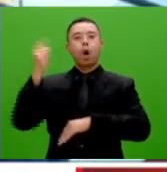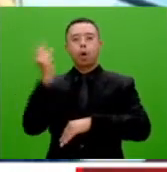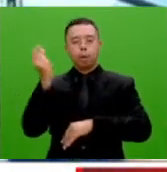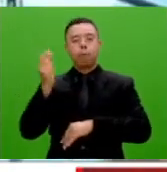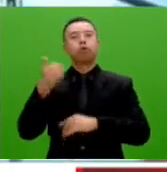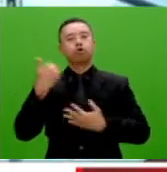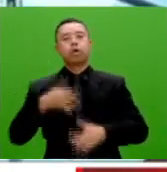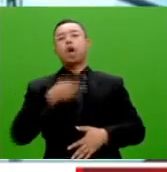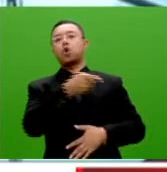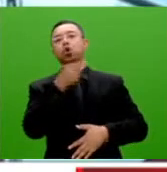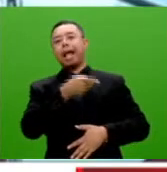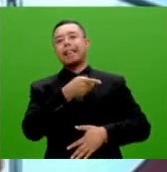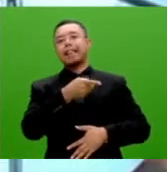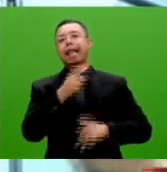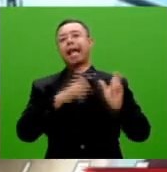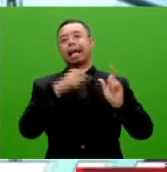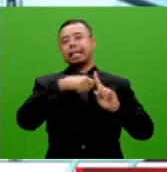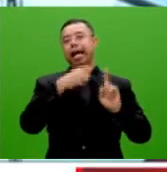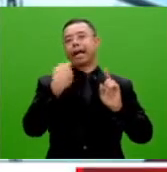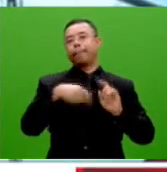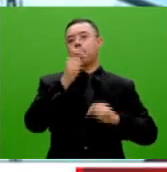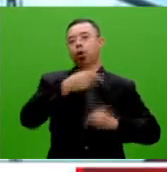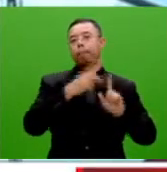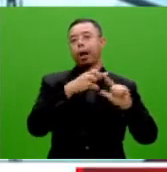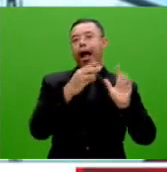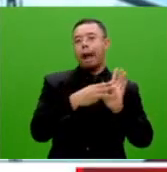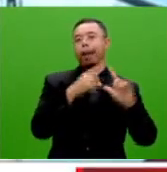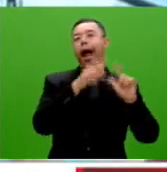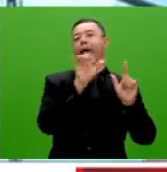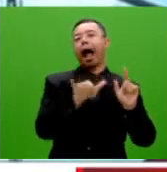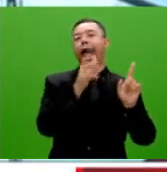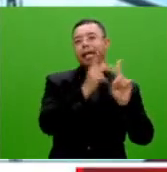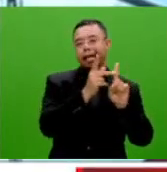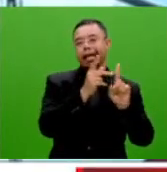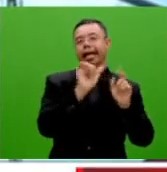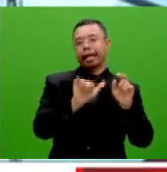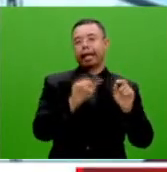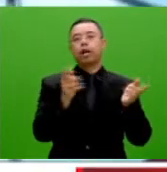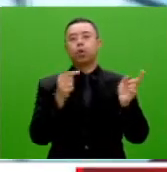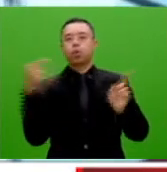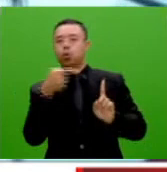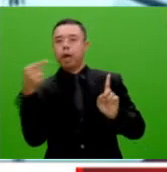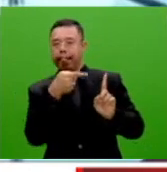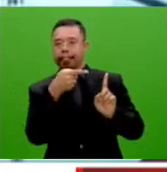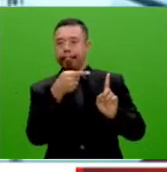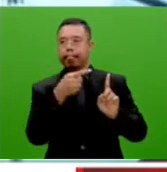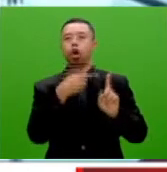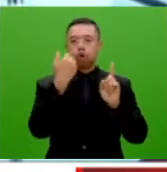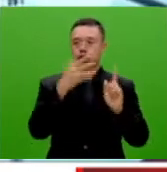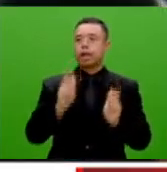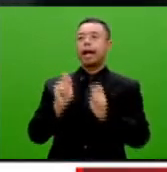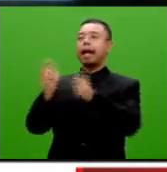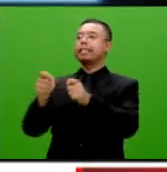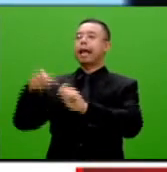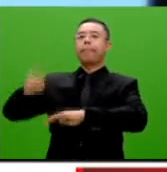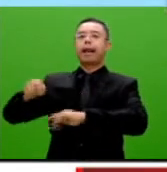mengakui Agus Harimurti Yudhoyono sebagai Ketua Umum Partai Demokrat. Gugatan diajukan ke pengadilan, namun ditolak. Begitu